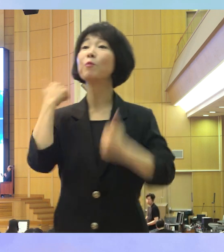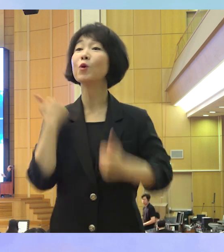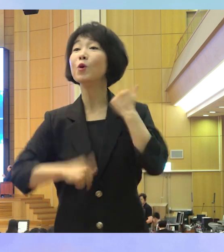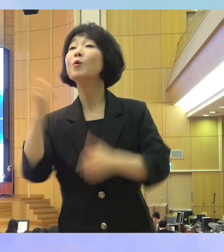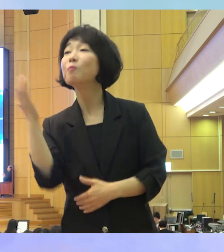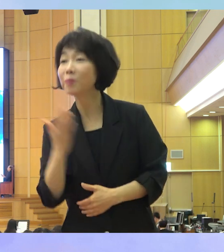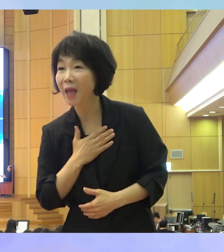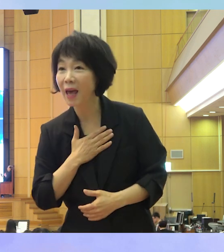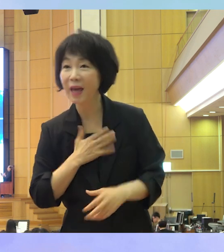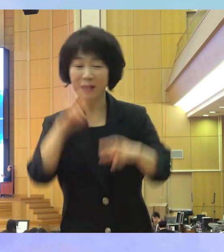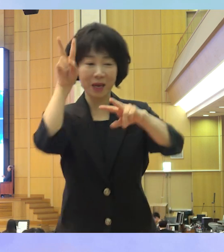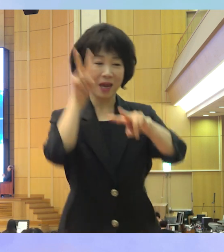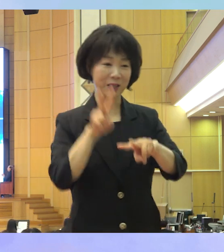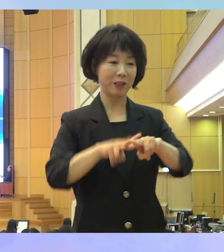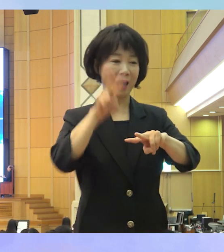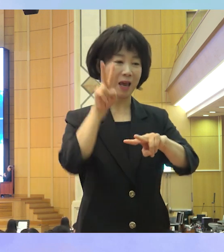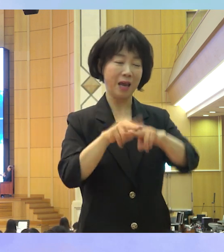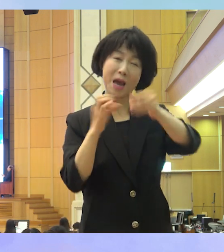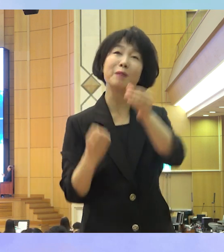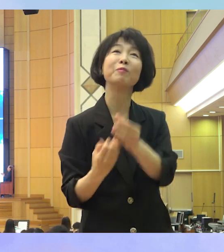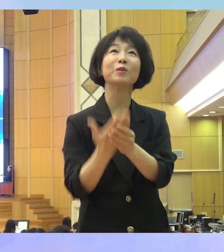샘솟는 기쁨 내게